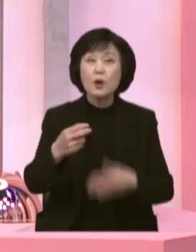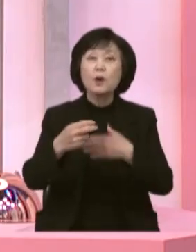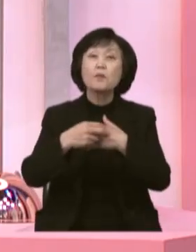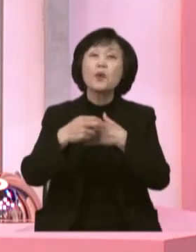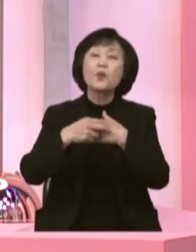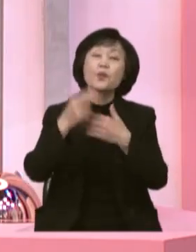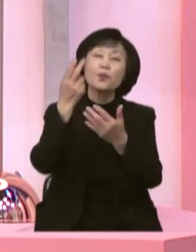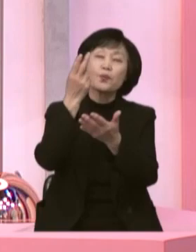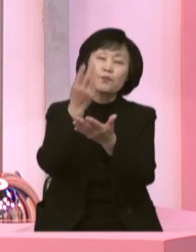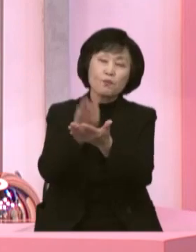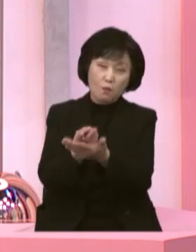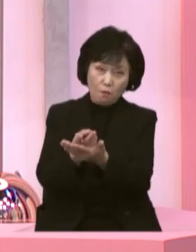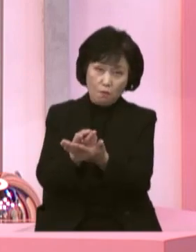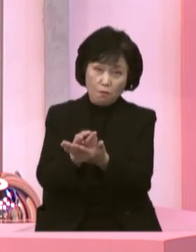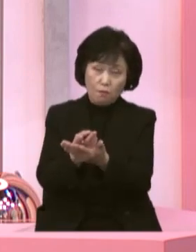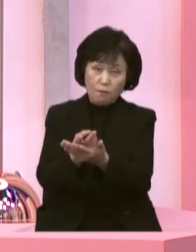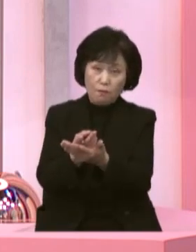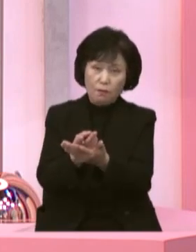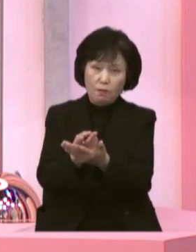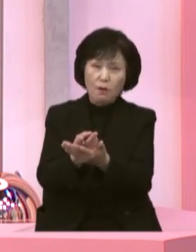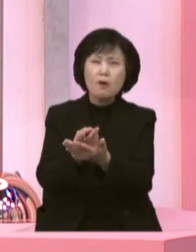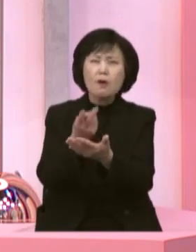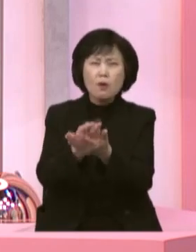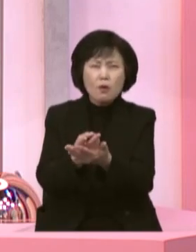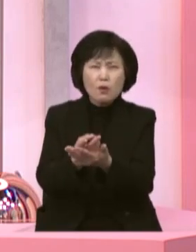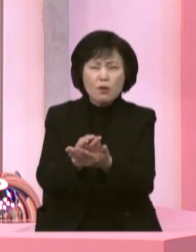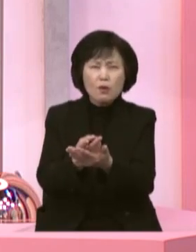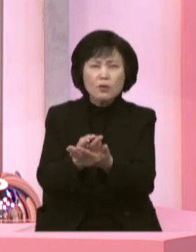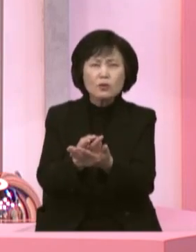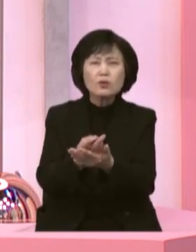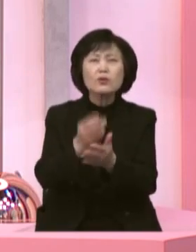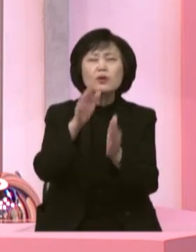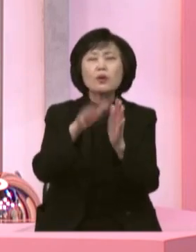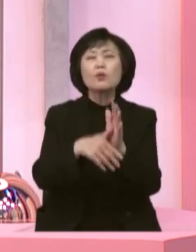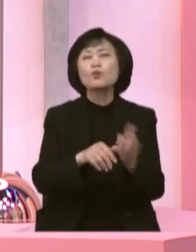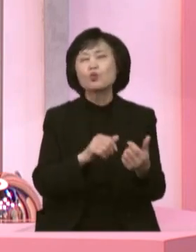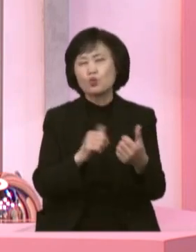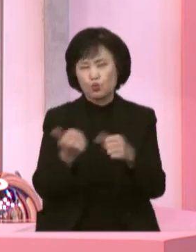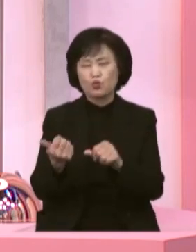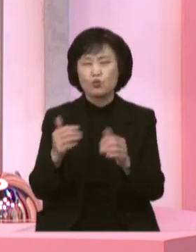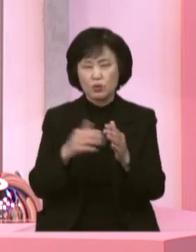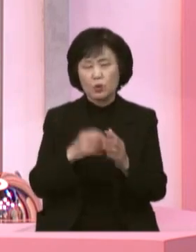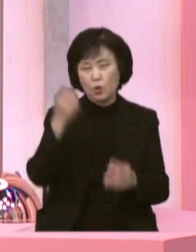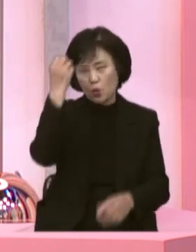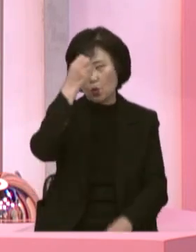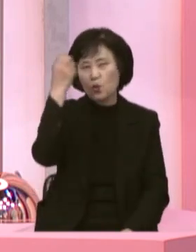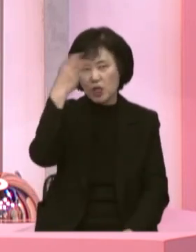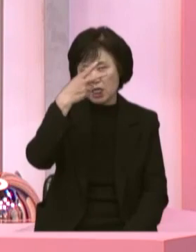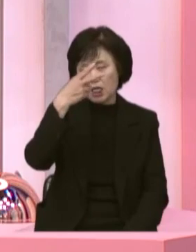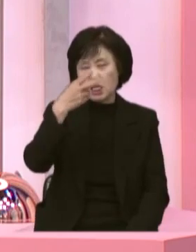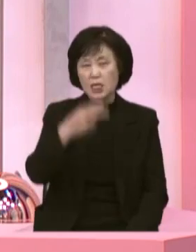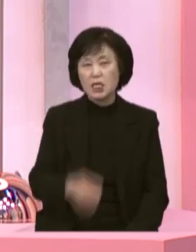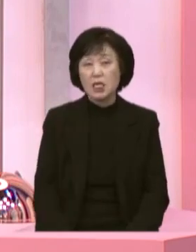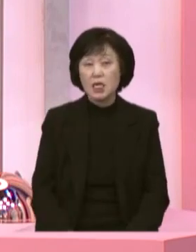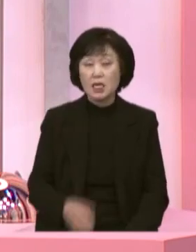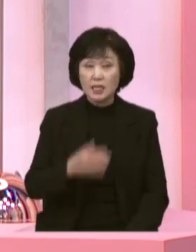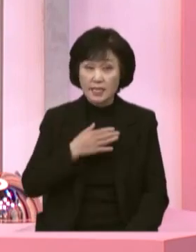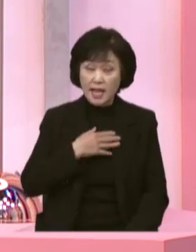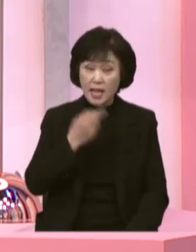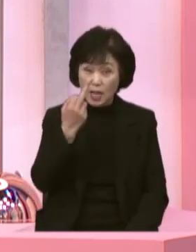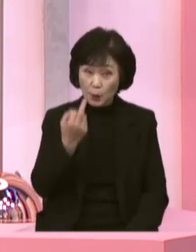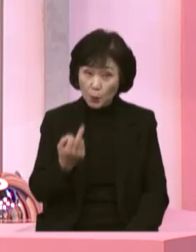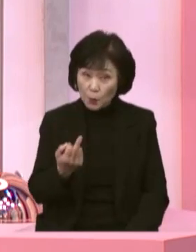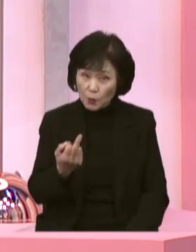거의 20년, 10여 년을 미국에 가서 살면서 한국을 못 왔어요. 그 생활이 어렵잖아. 거기서도 애 낳고 뭐 살고 그러다